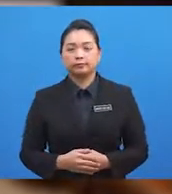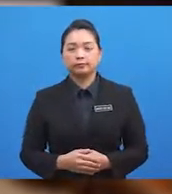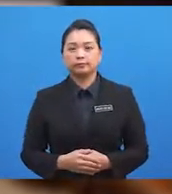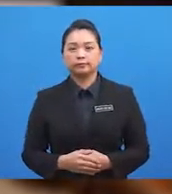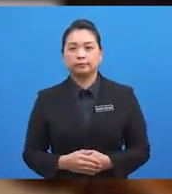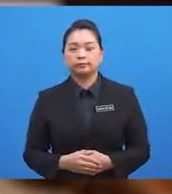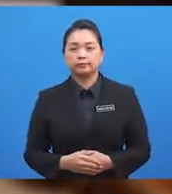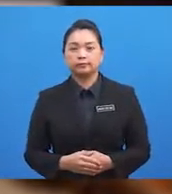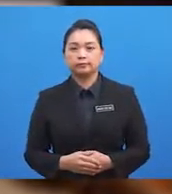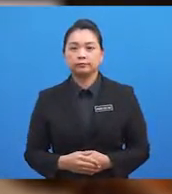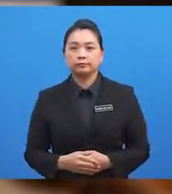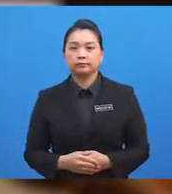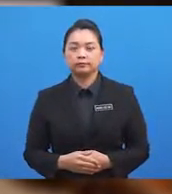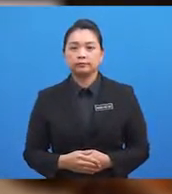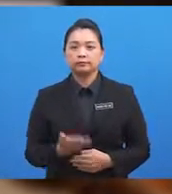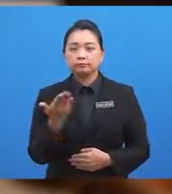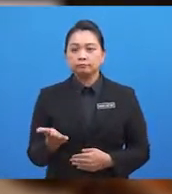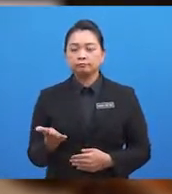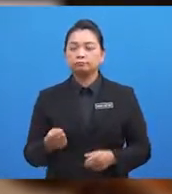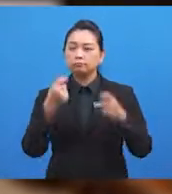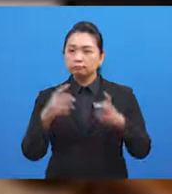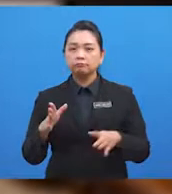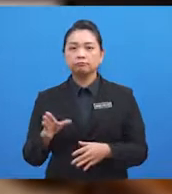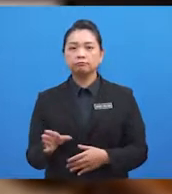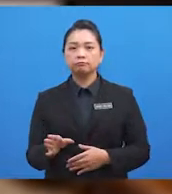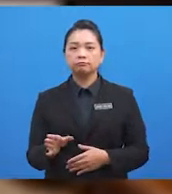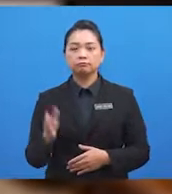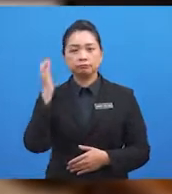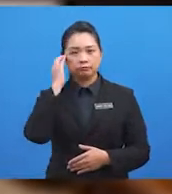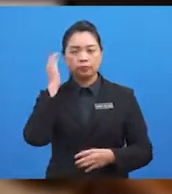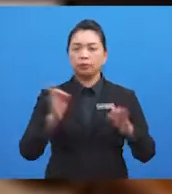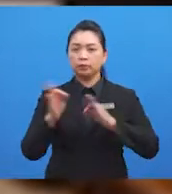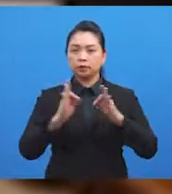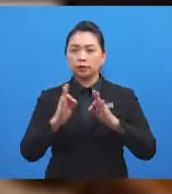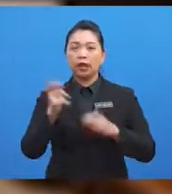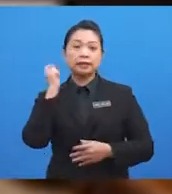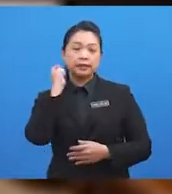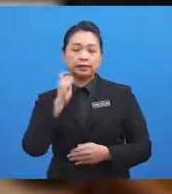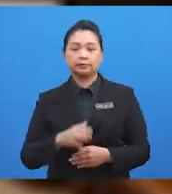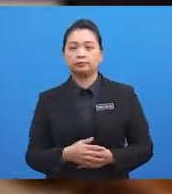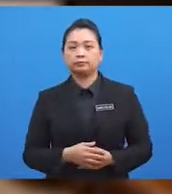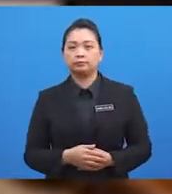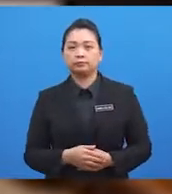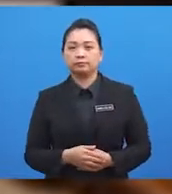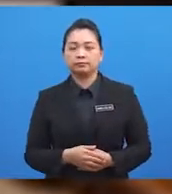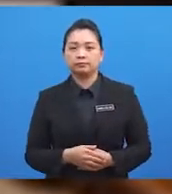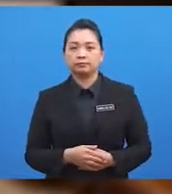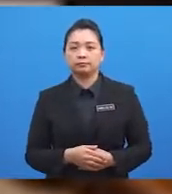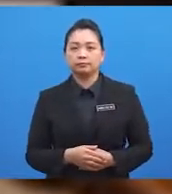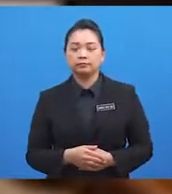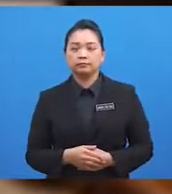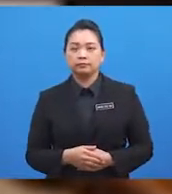Baiklah para pelajar, kamu telah mendengar penerangan yang panjang lebar tentang